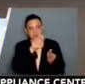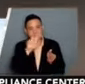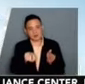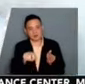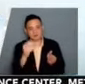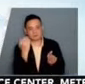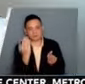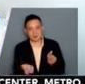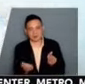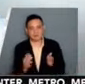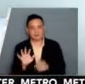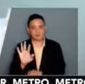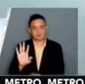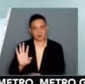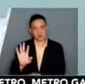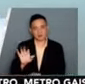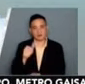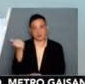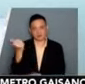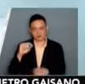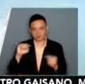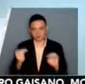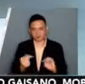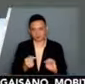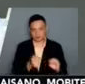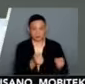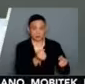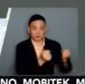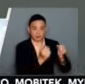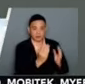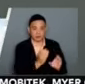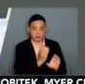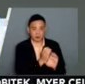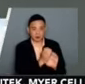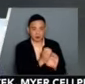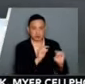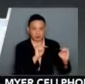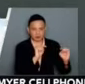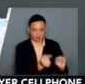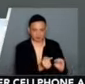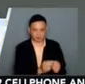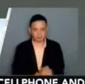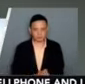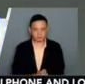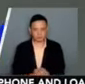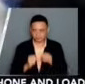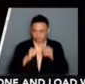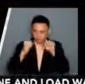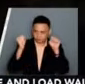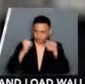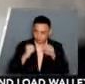sakay sugatan din ng driver ng kotse at kasama nito Naglo naman daw ang Magkabilang